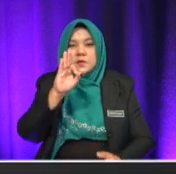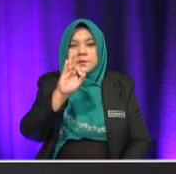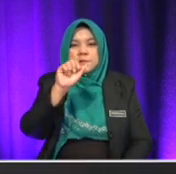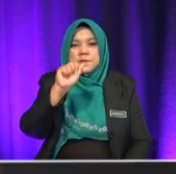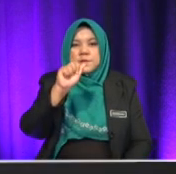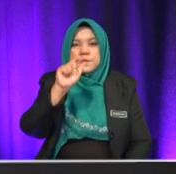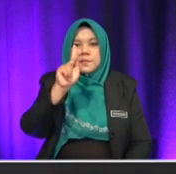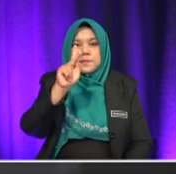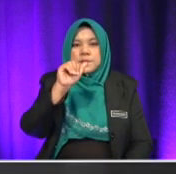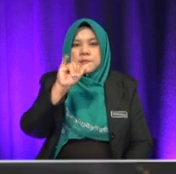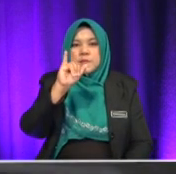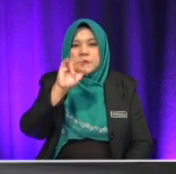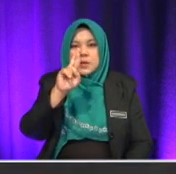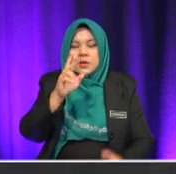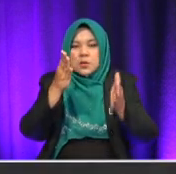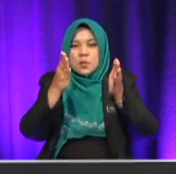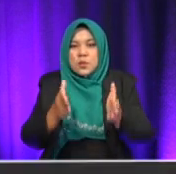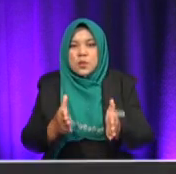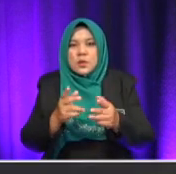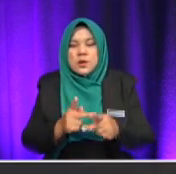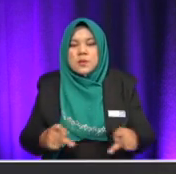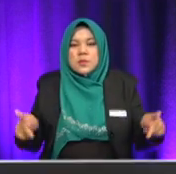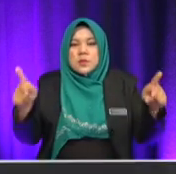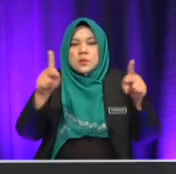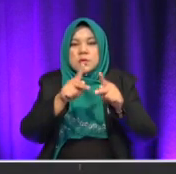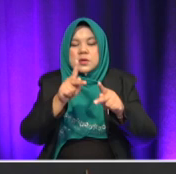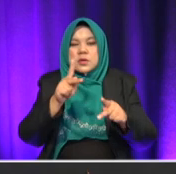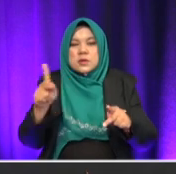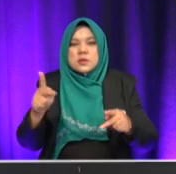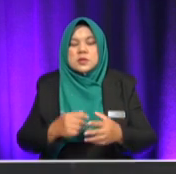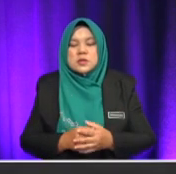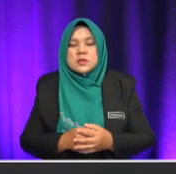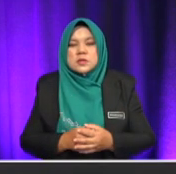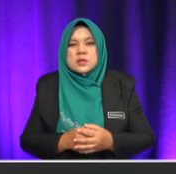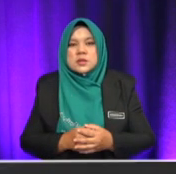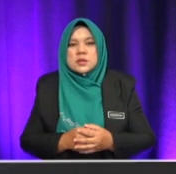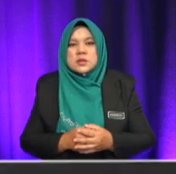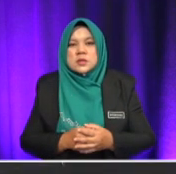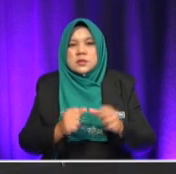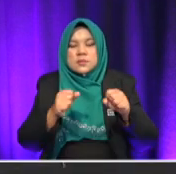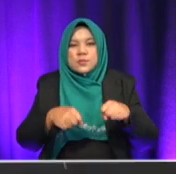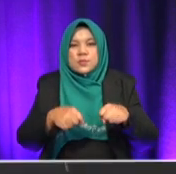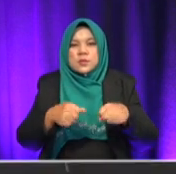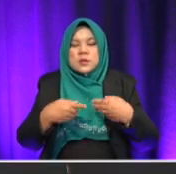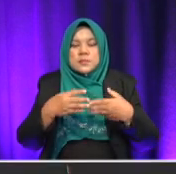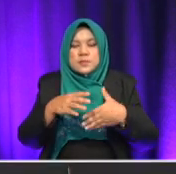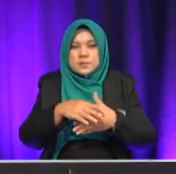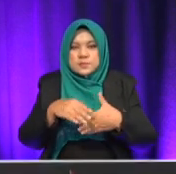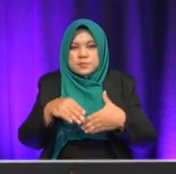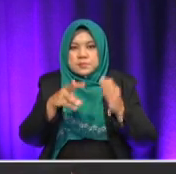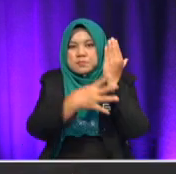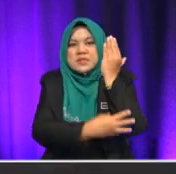yang membutuhkan 10 Ringgit sehari tapi dia hanya mampu peroleh 3 Ringgit sehari oke